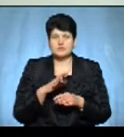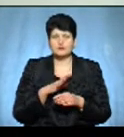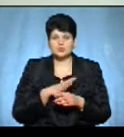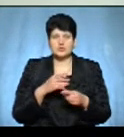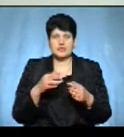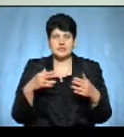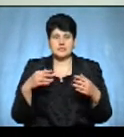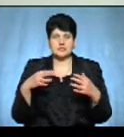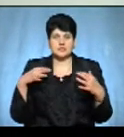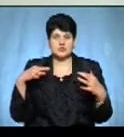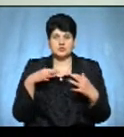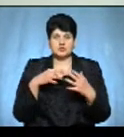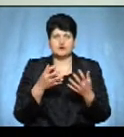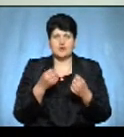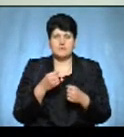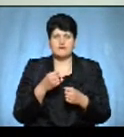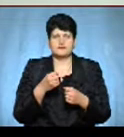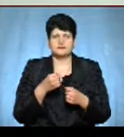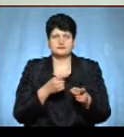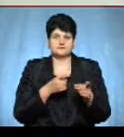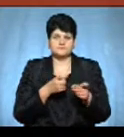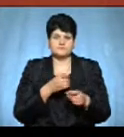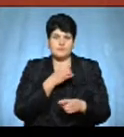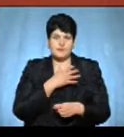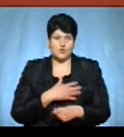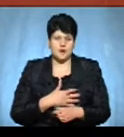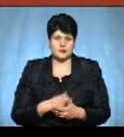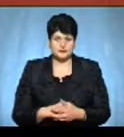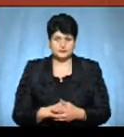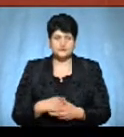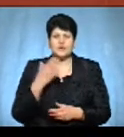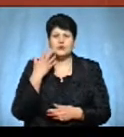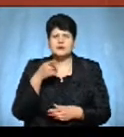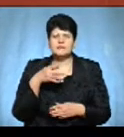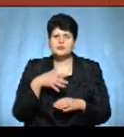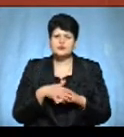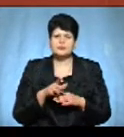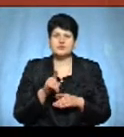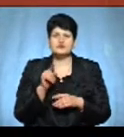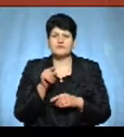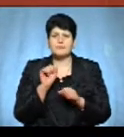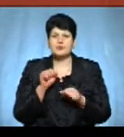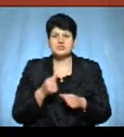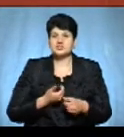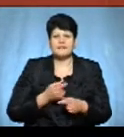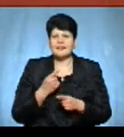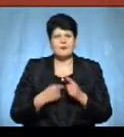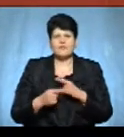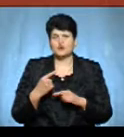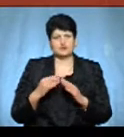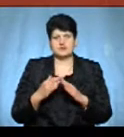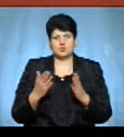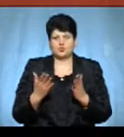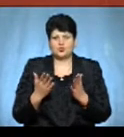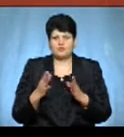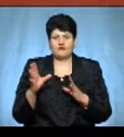відбувалася сутичка, то отримав вогнепальні поранення. В який момент ви зрозуміли, що ви, в принципі, живим можете і не вернутися вже додому?